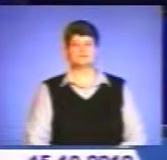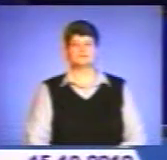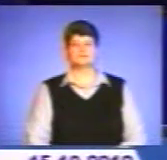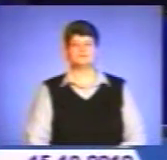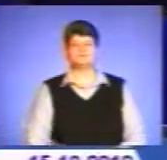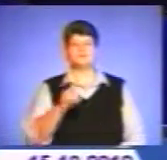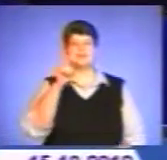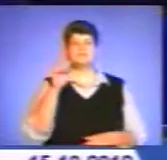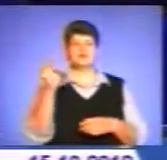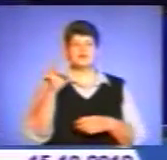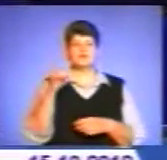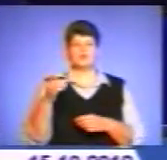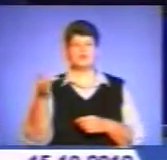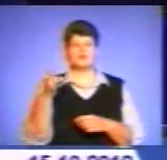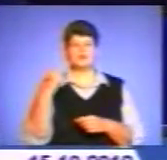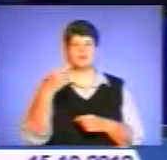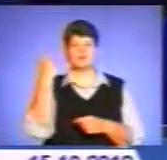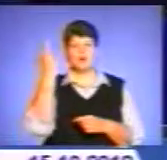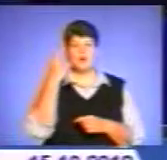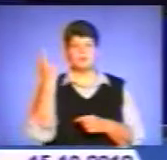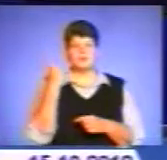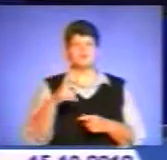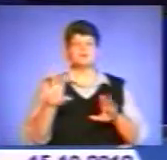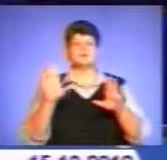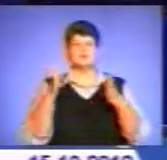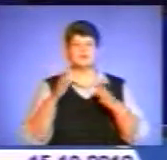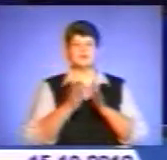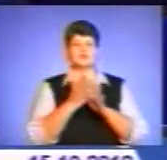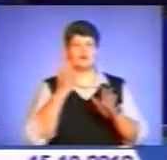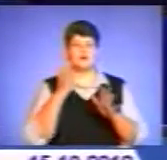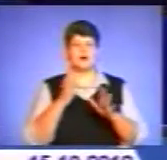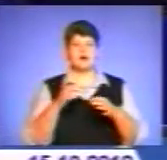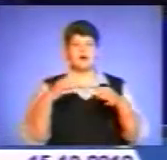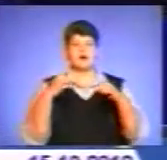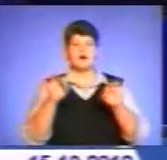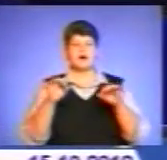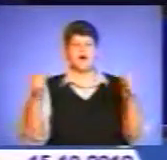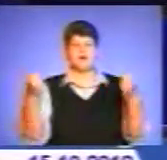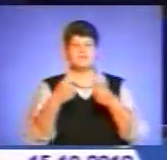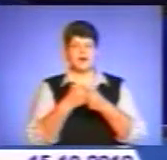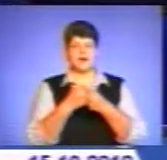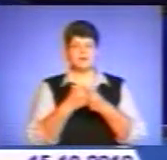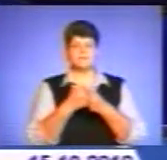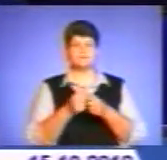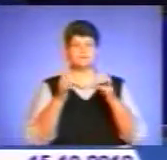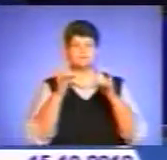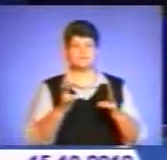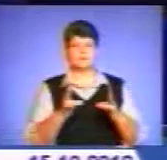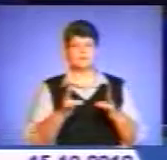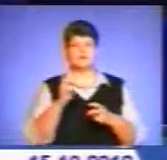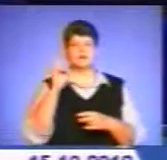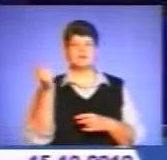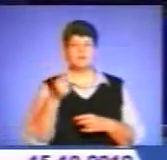У Збаразькому районі Тернопільської області сталася чергова аварія із трагічними наслідками. На автошляху Тернопіль-Кременець зіткнулися